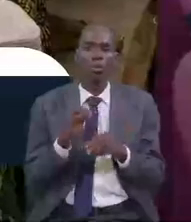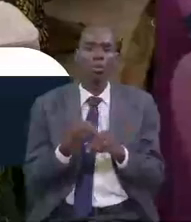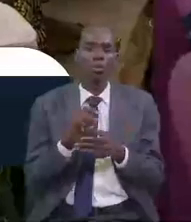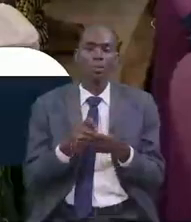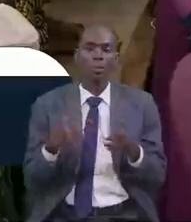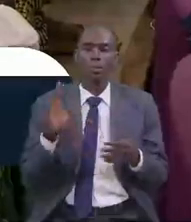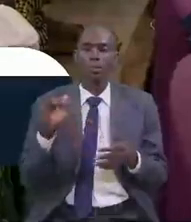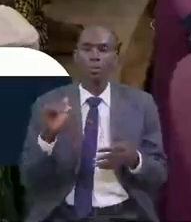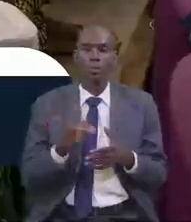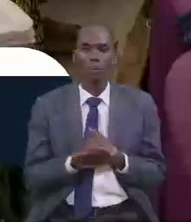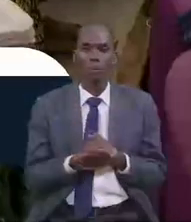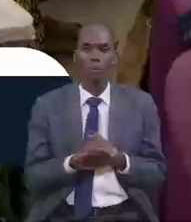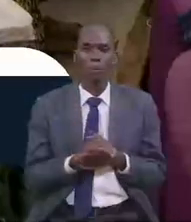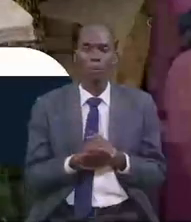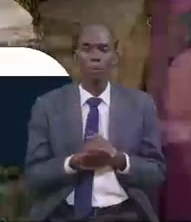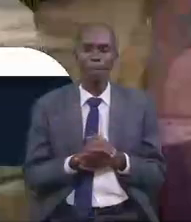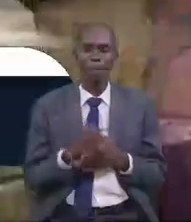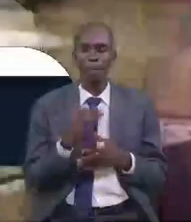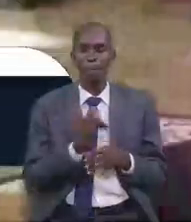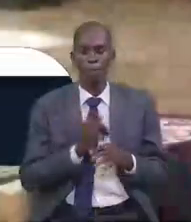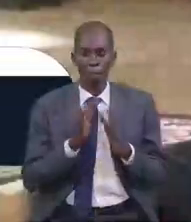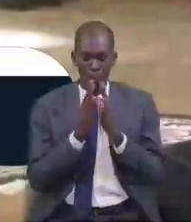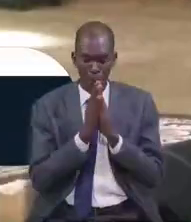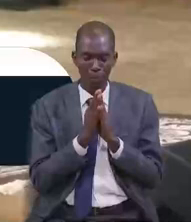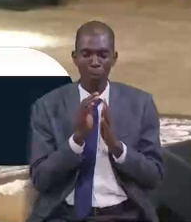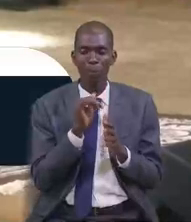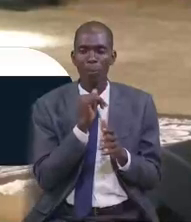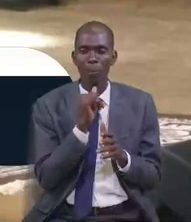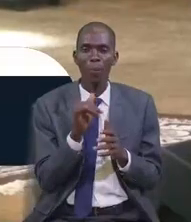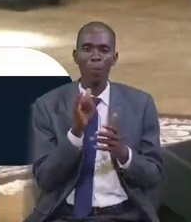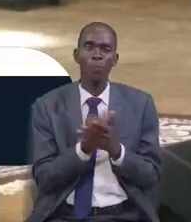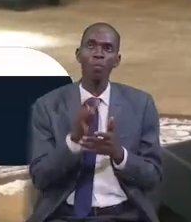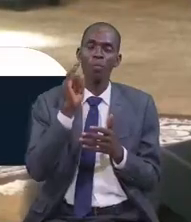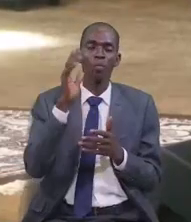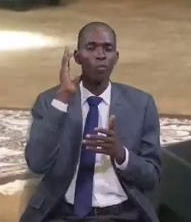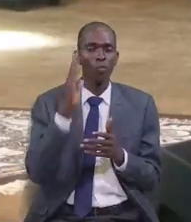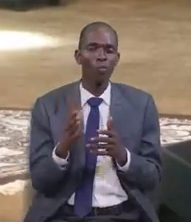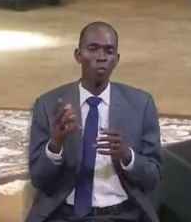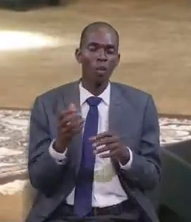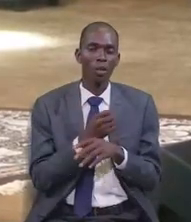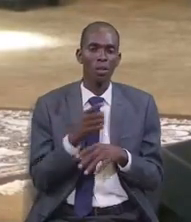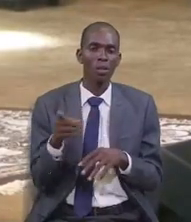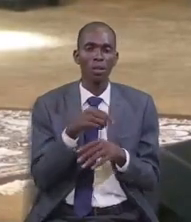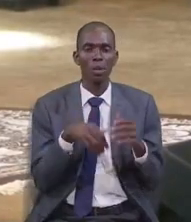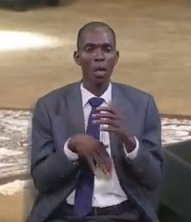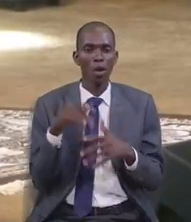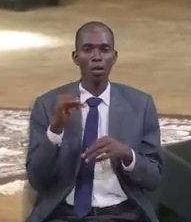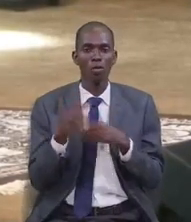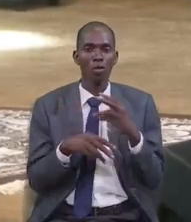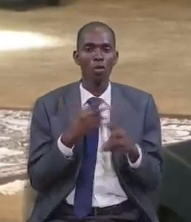Verset 15. Je ne te prie pas de les ôter du monde, mais de